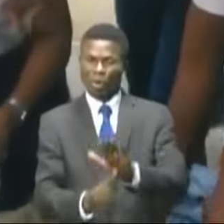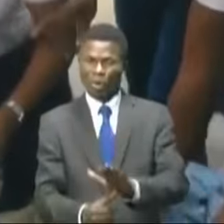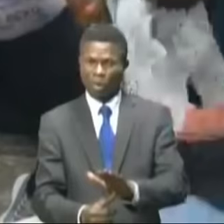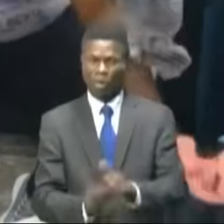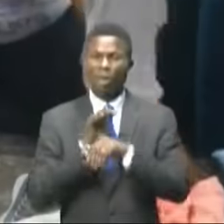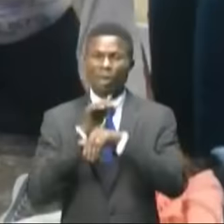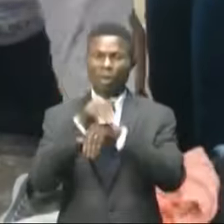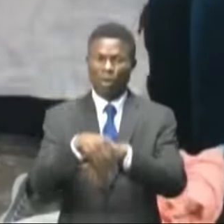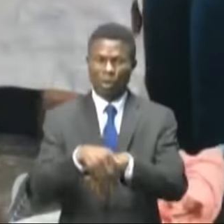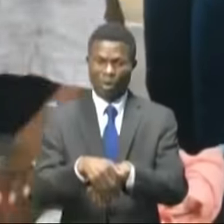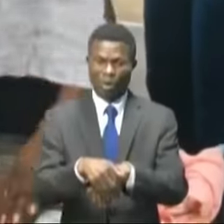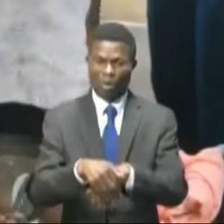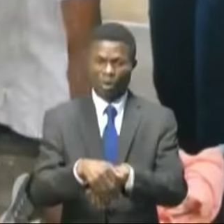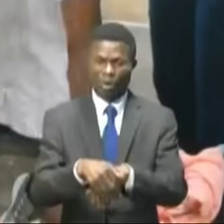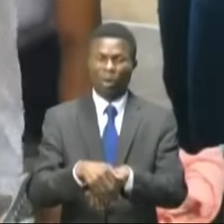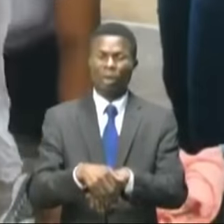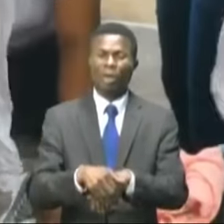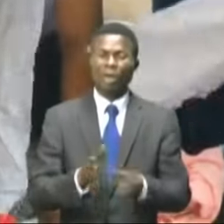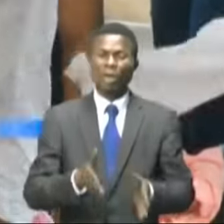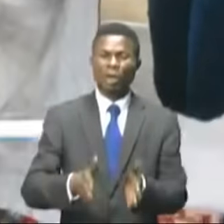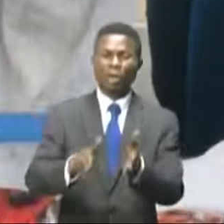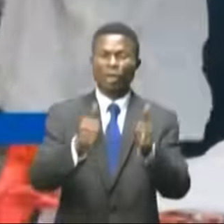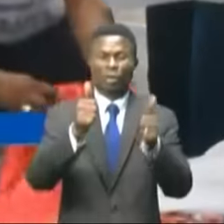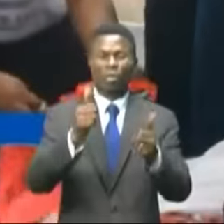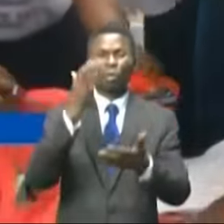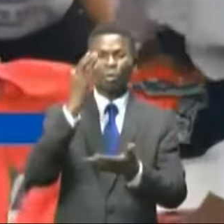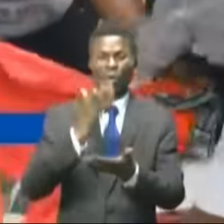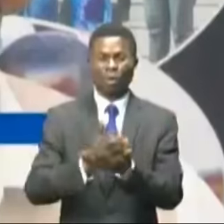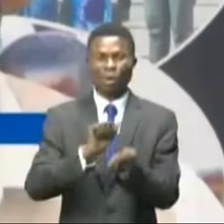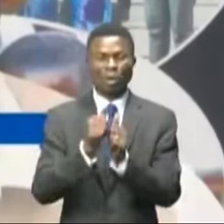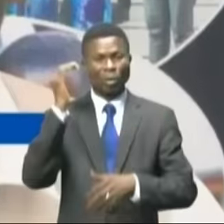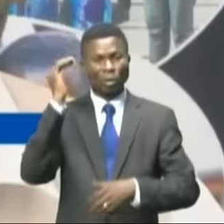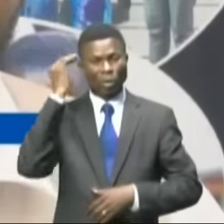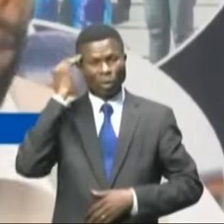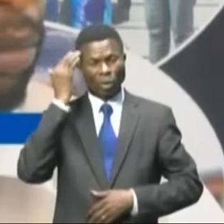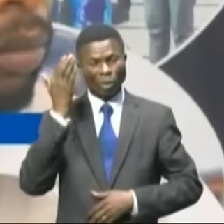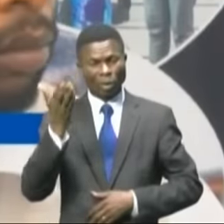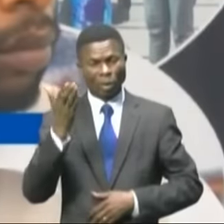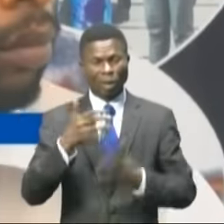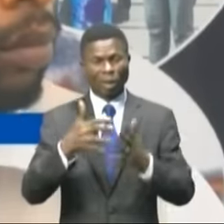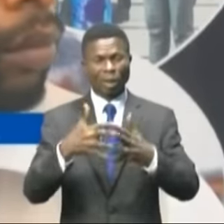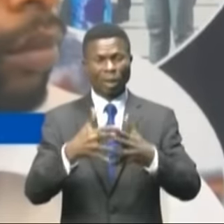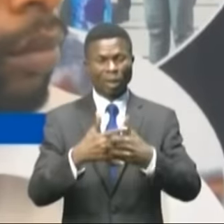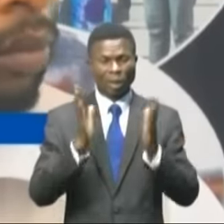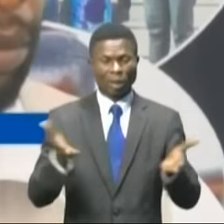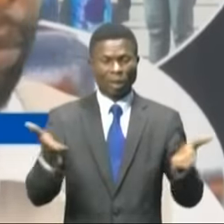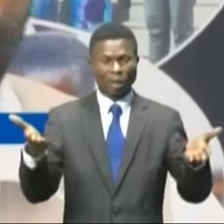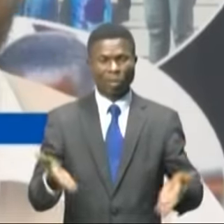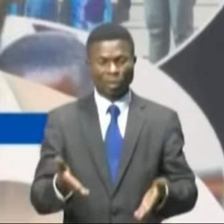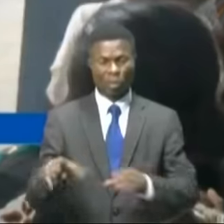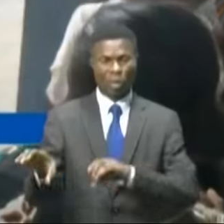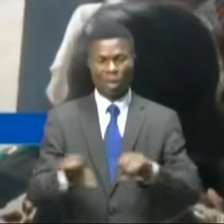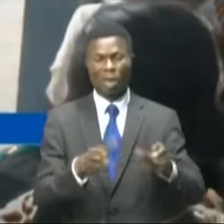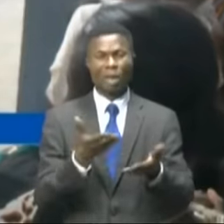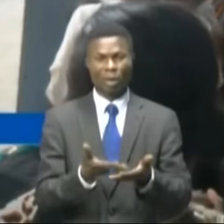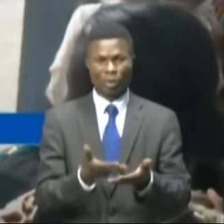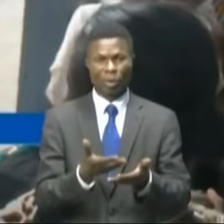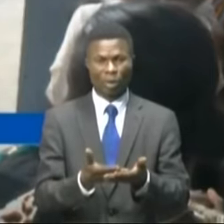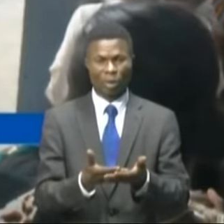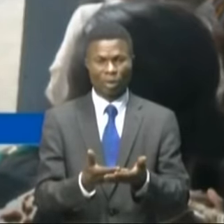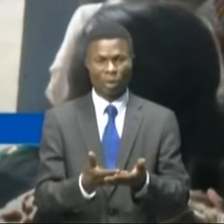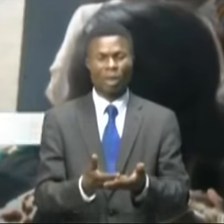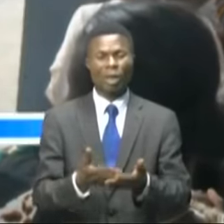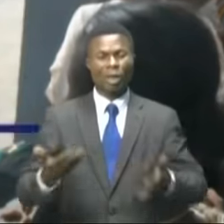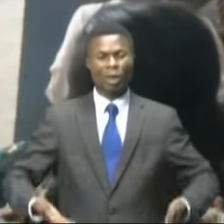s'engager sur une bonne voie pour mettre fin au SIDA. Les partenaires présents à cette activité ont